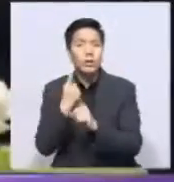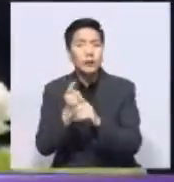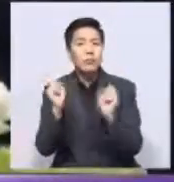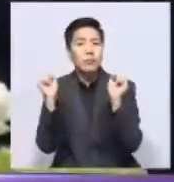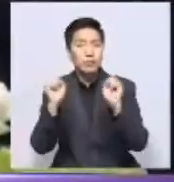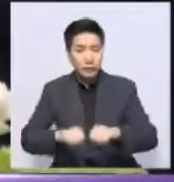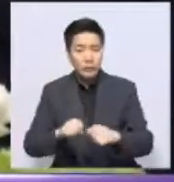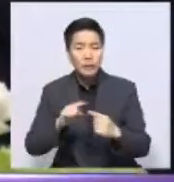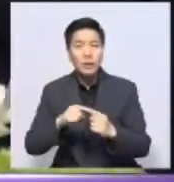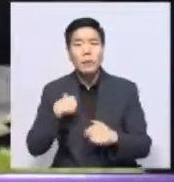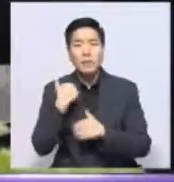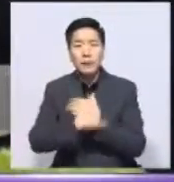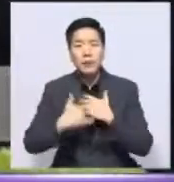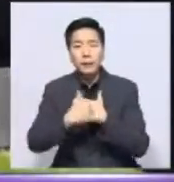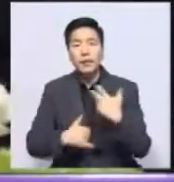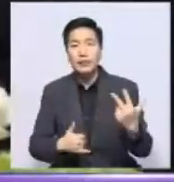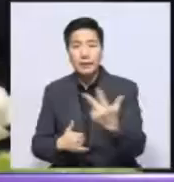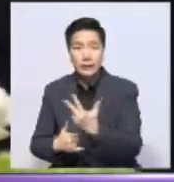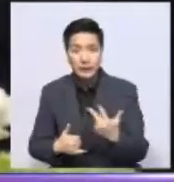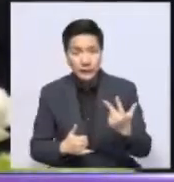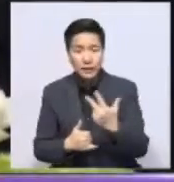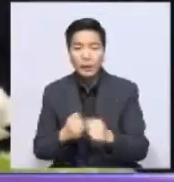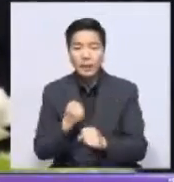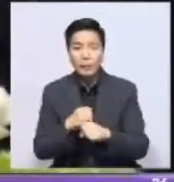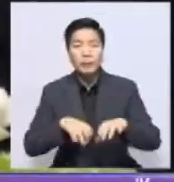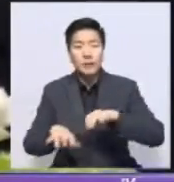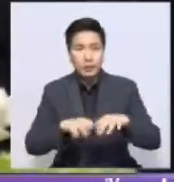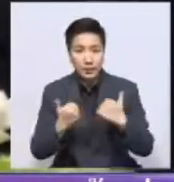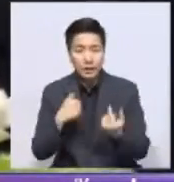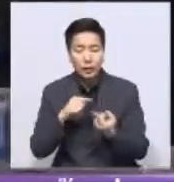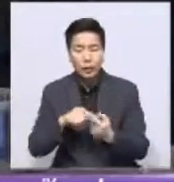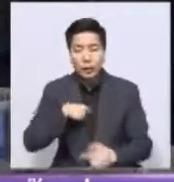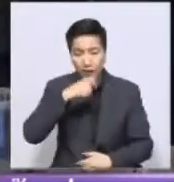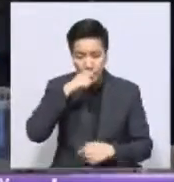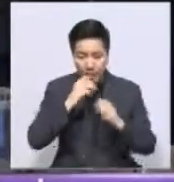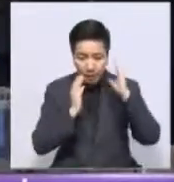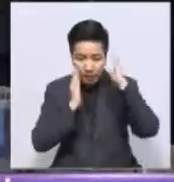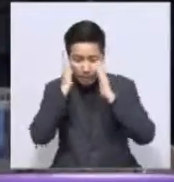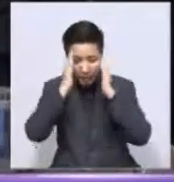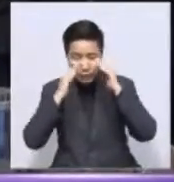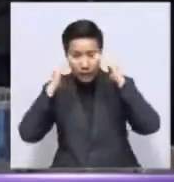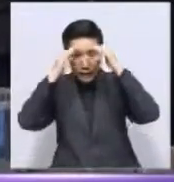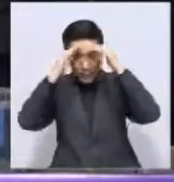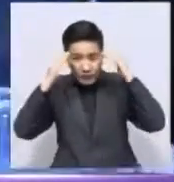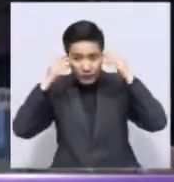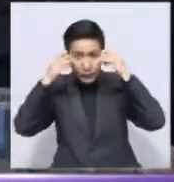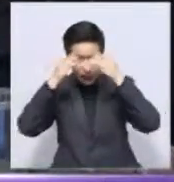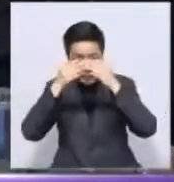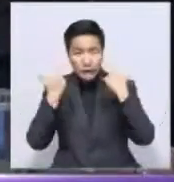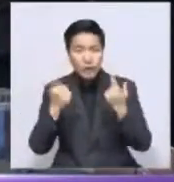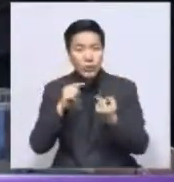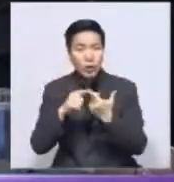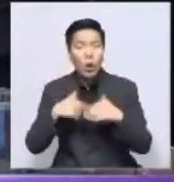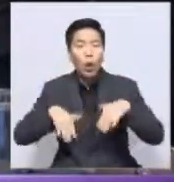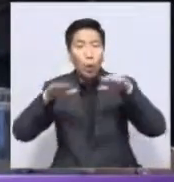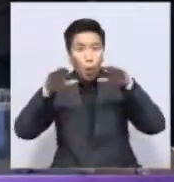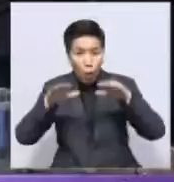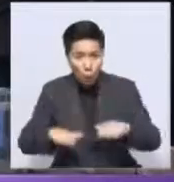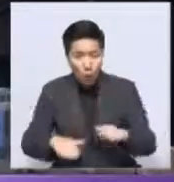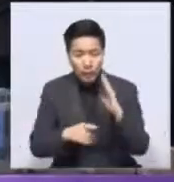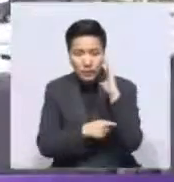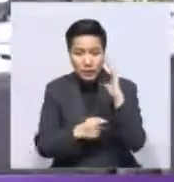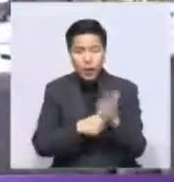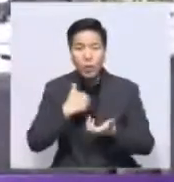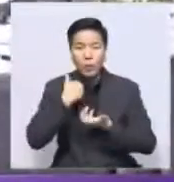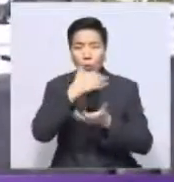งสภาไตรภาคียางพาราระหว่างประเทศประกอบด้วยไทยมาเลเซียอินโดนีเซียกำหนดลดโควต้าการส่งออกย